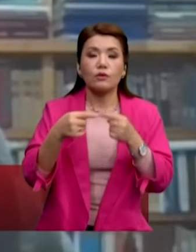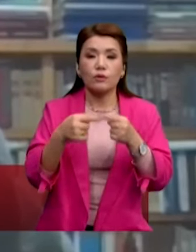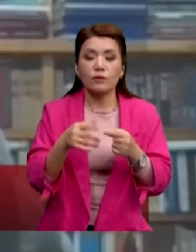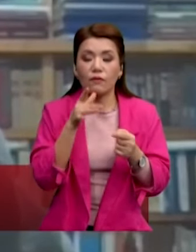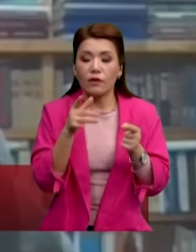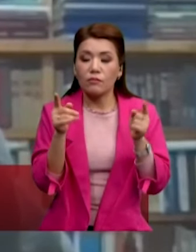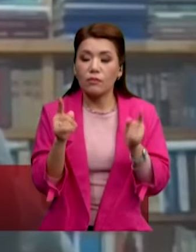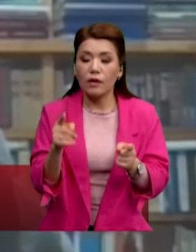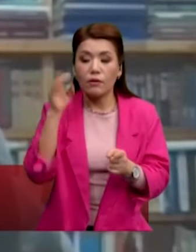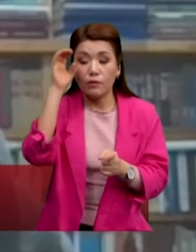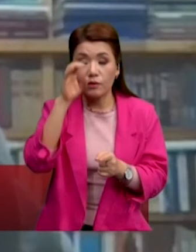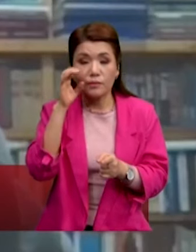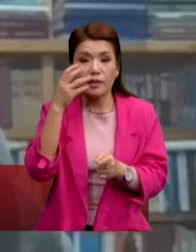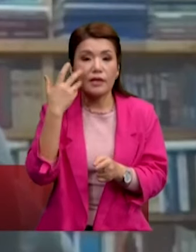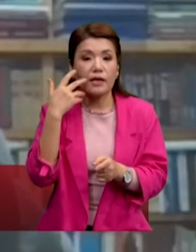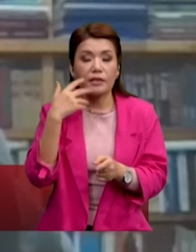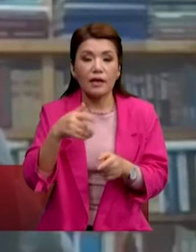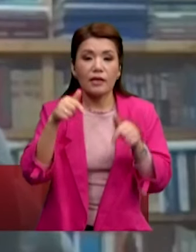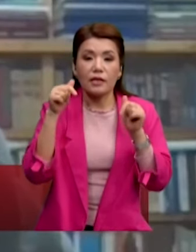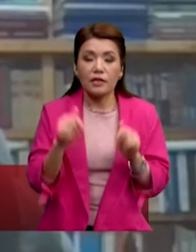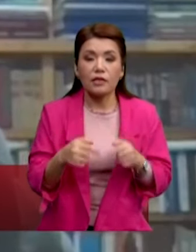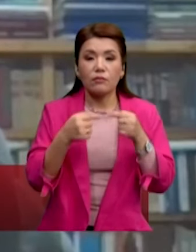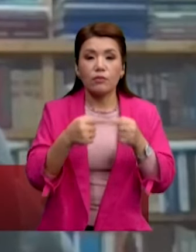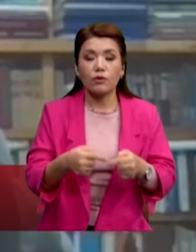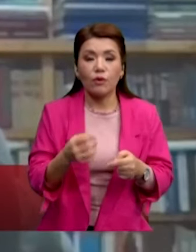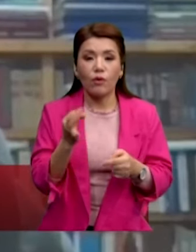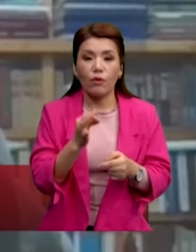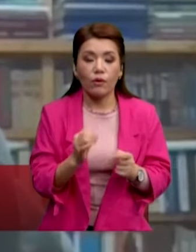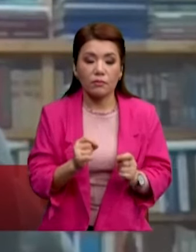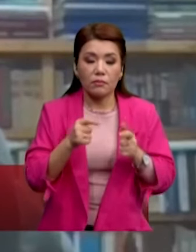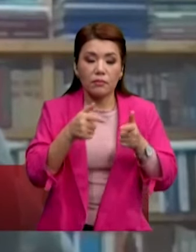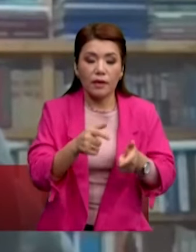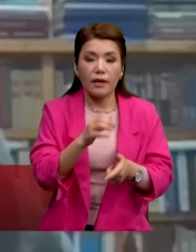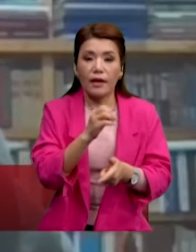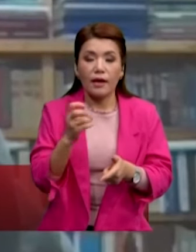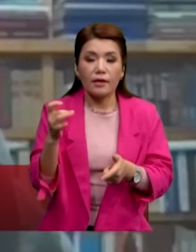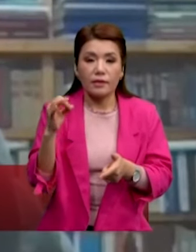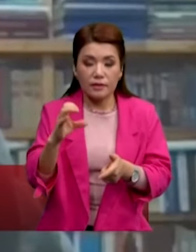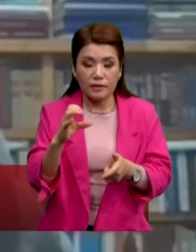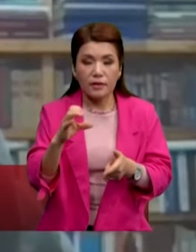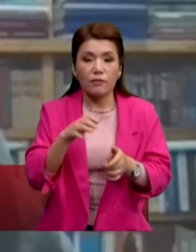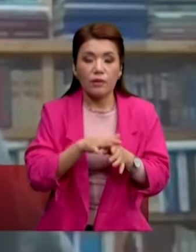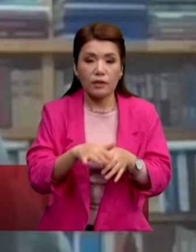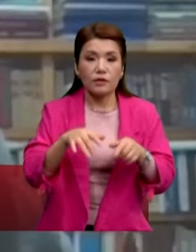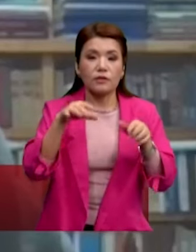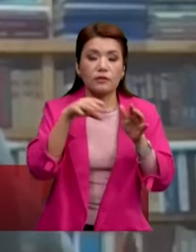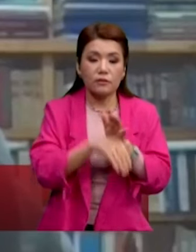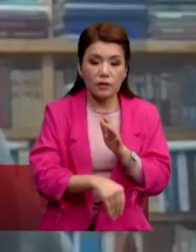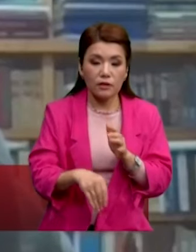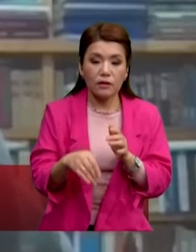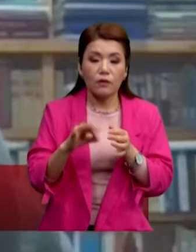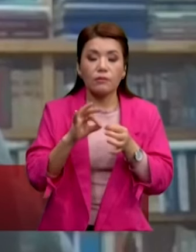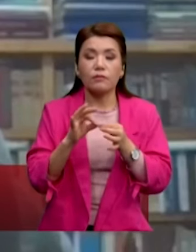когда Узбекистан примет окончательное решение о вступлении в ЕАЭС в качестве полноценного члена, это очень